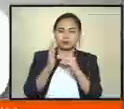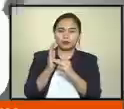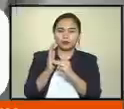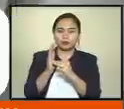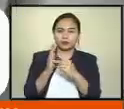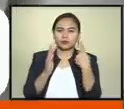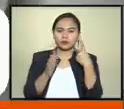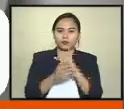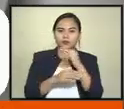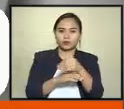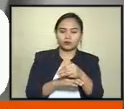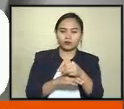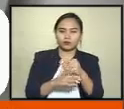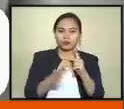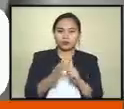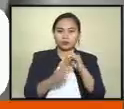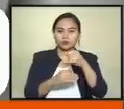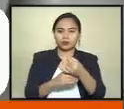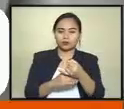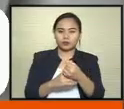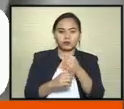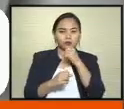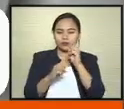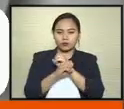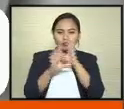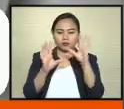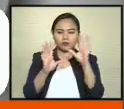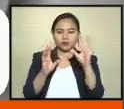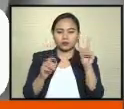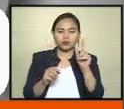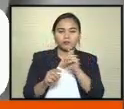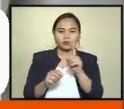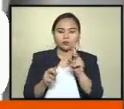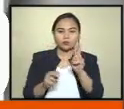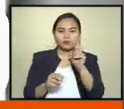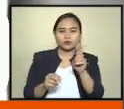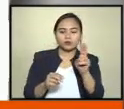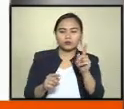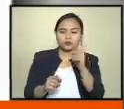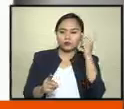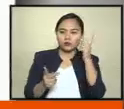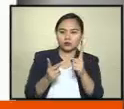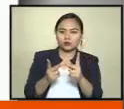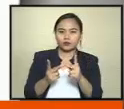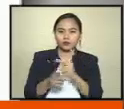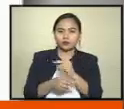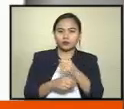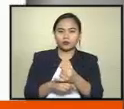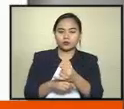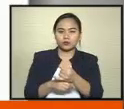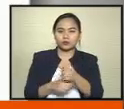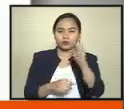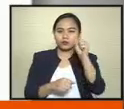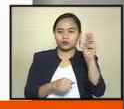mga proyekto ring hindi raw malinaw kung saan eksakto gagawin, gaya ng 50 million pesos na asphalt overlay project sa Katbalogan,